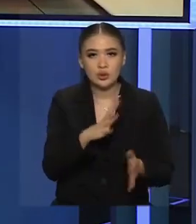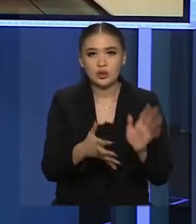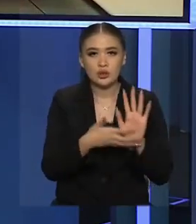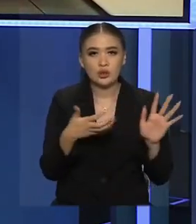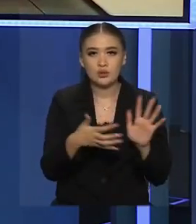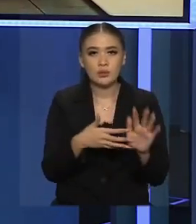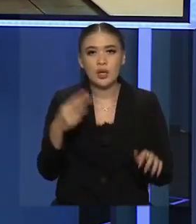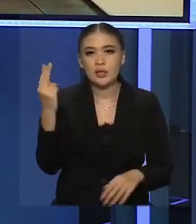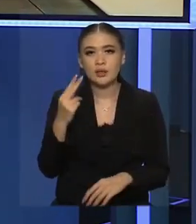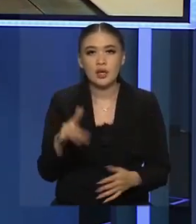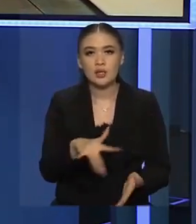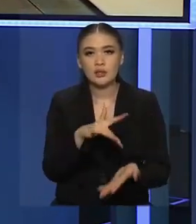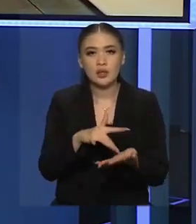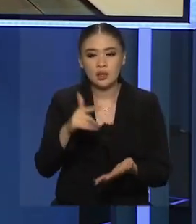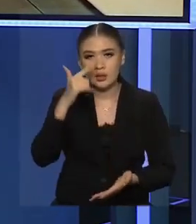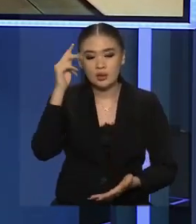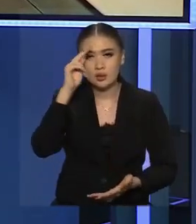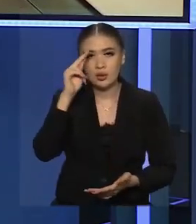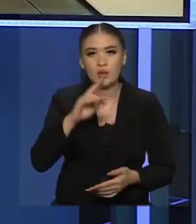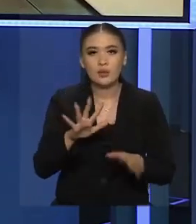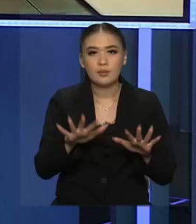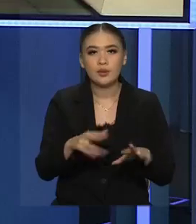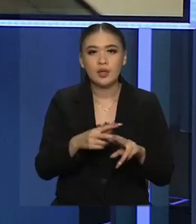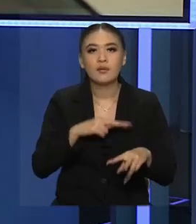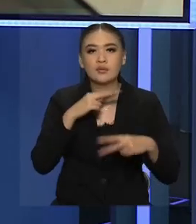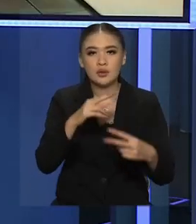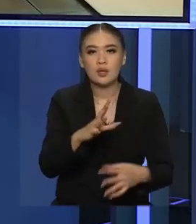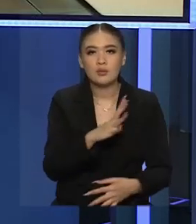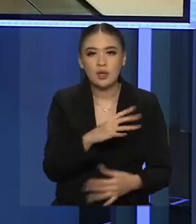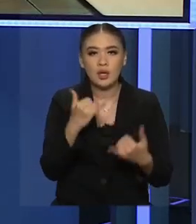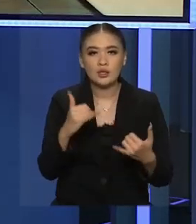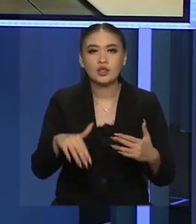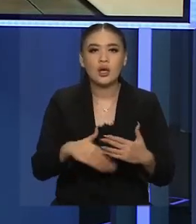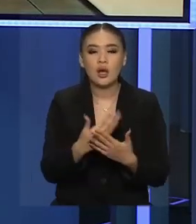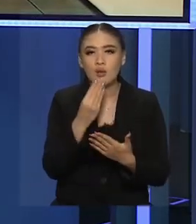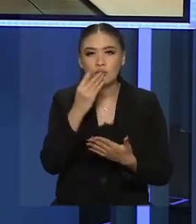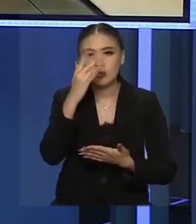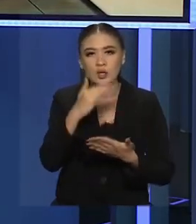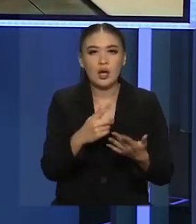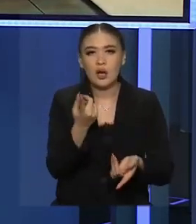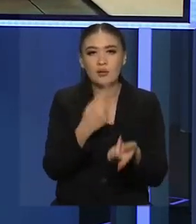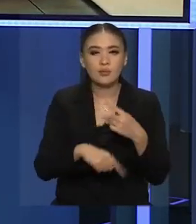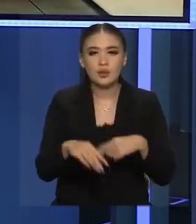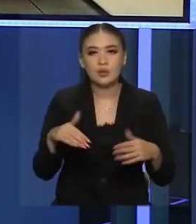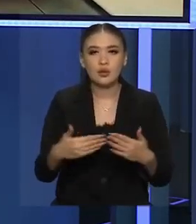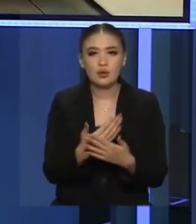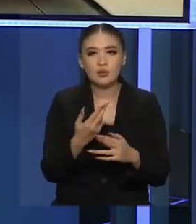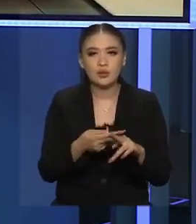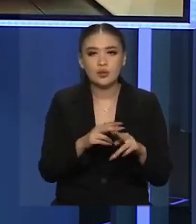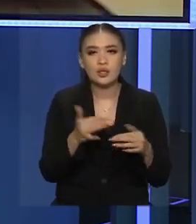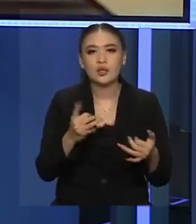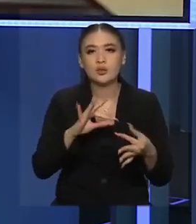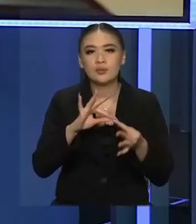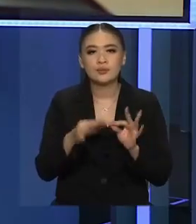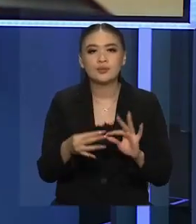олар. Астана қаласының білім басқармасы мәселе назарға алынғанын айтады. Қазір жаңа ас мәзірі қайта пысықталып жатыр. Толығырақ әріптесім